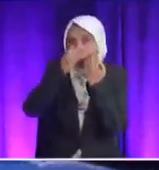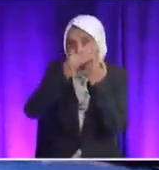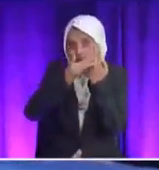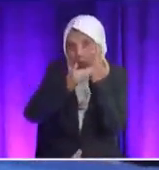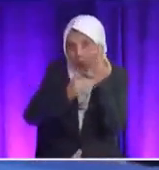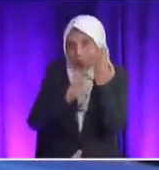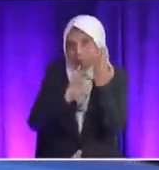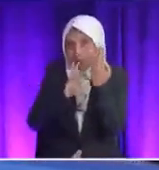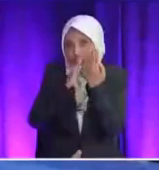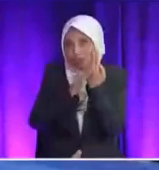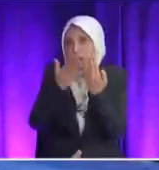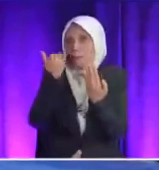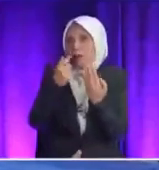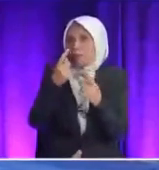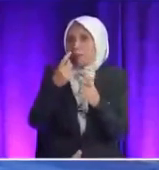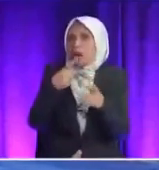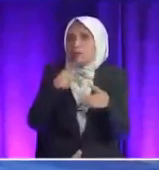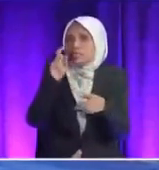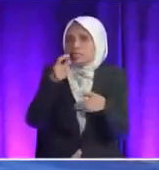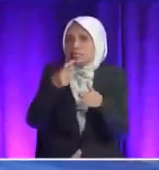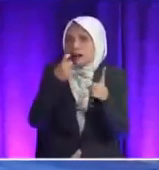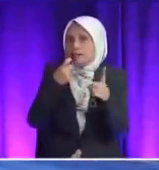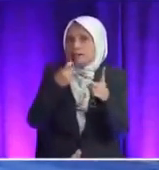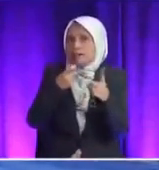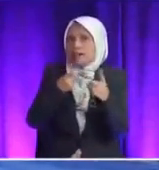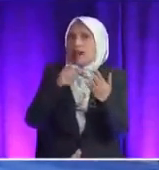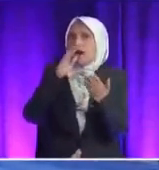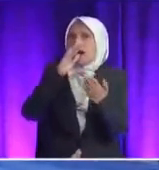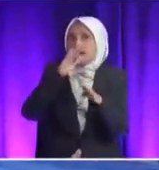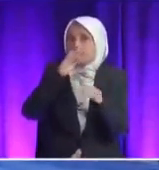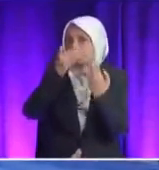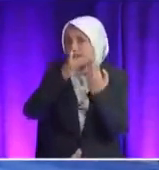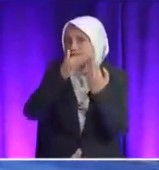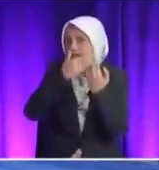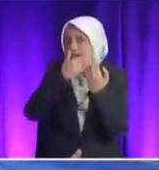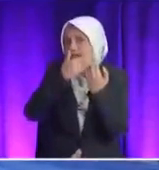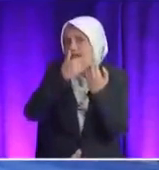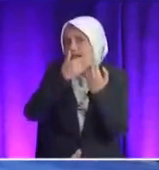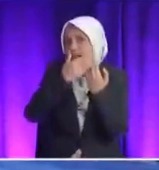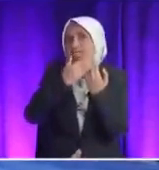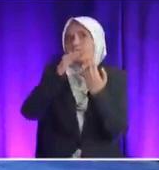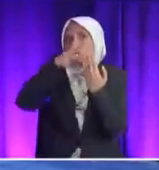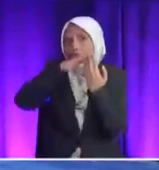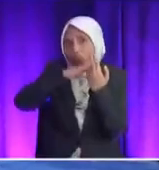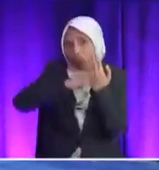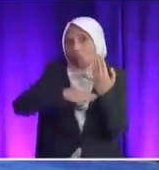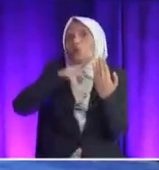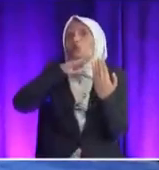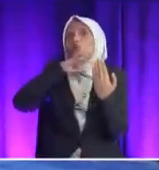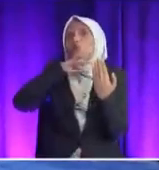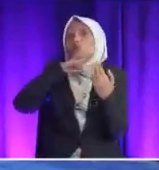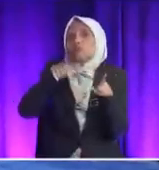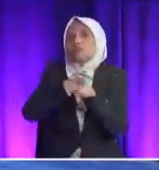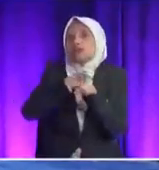bawah Kenapa Bro database disebut Air sebagai idea kantung ke bawah n sabu-sabu di atas nih akan turun